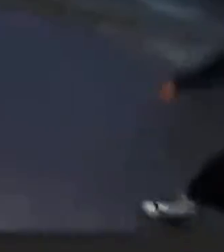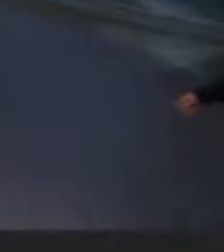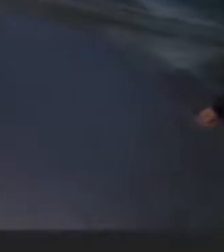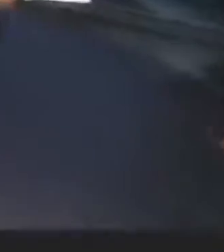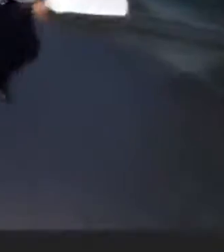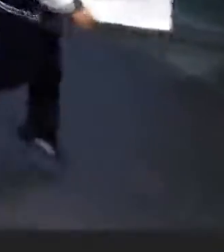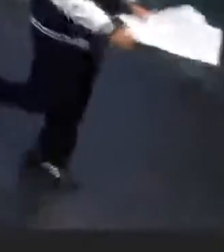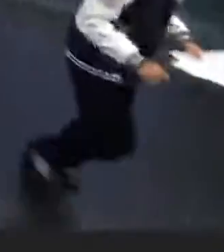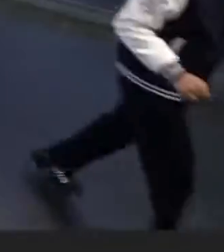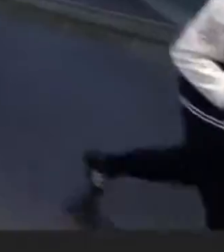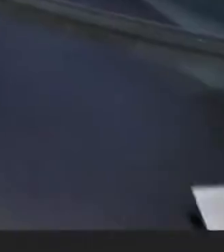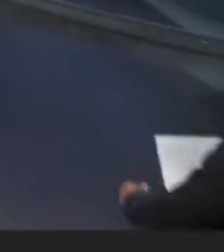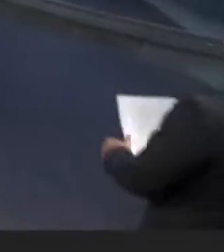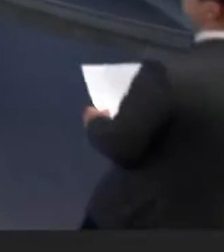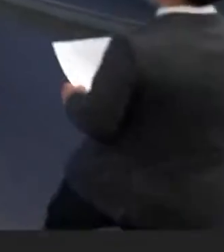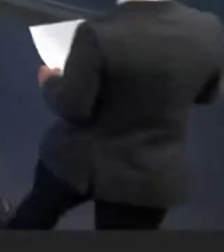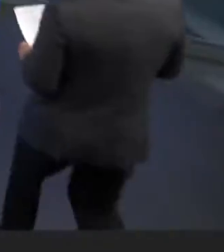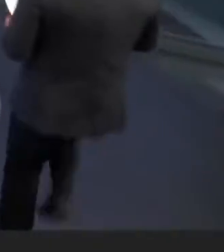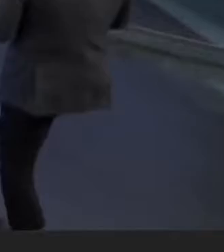으